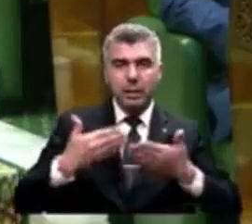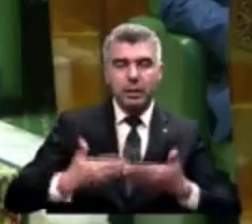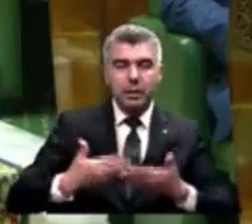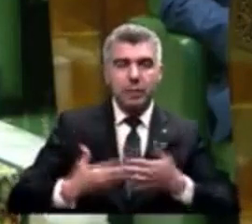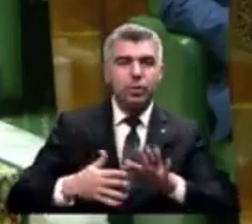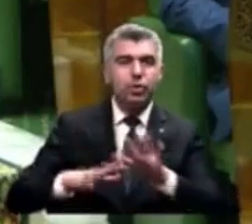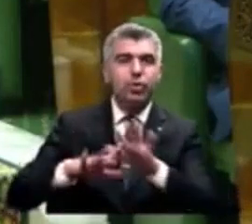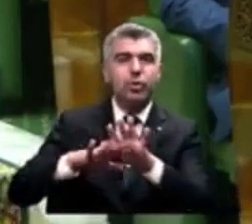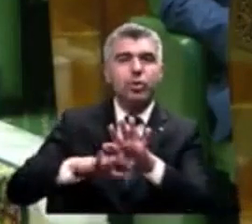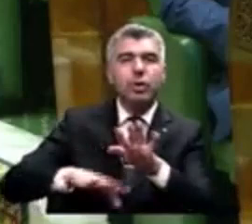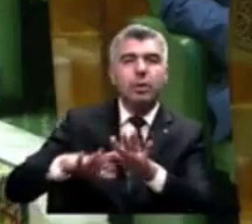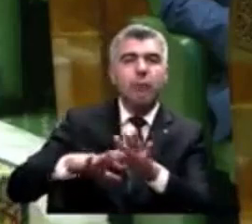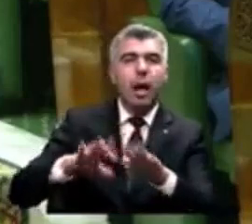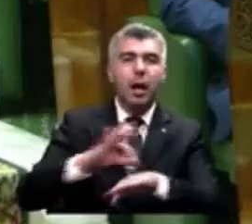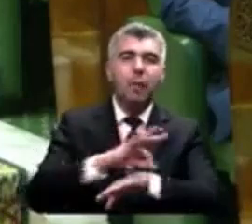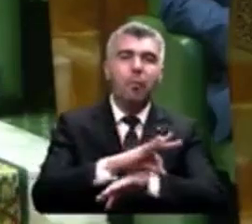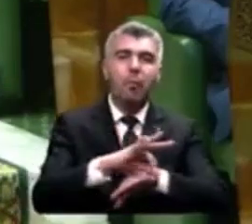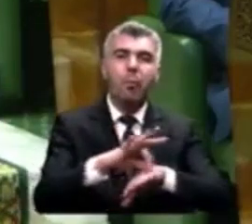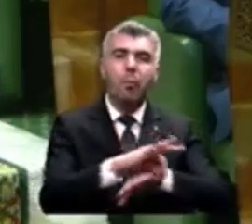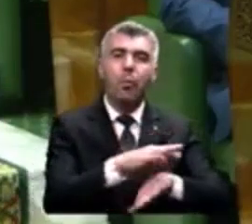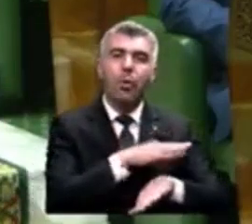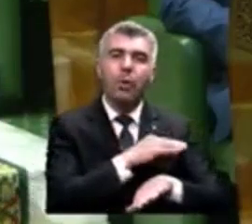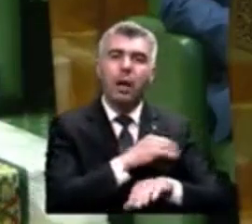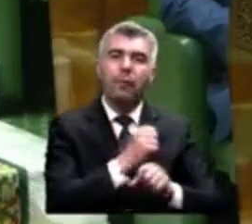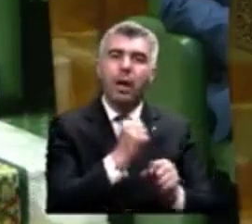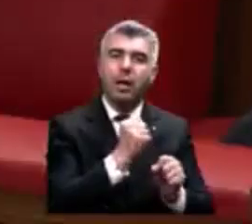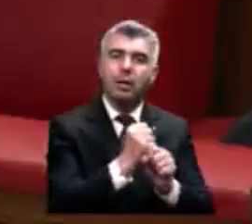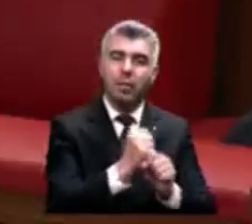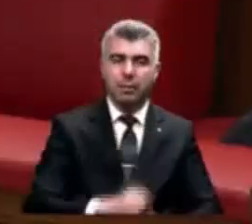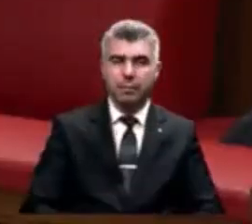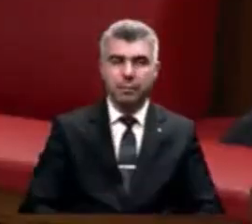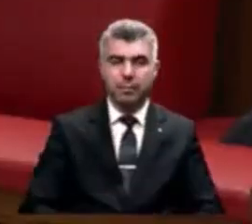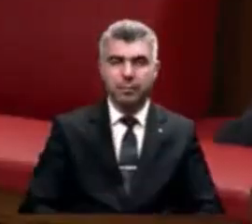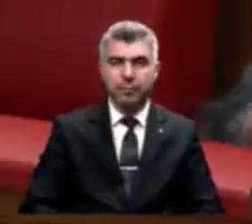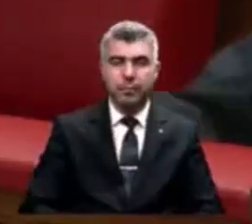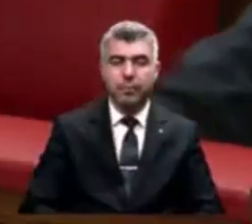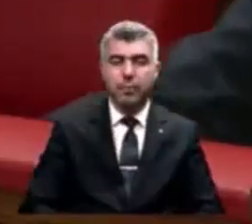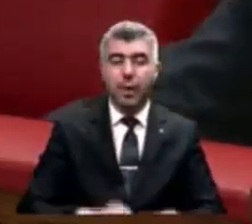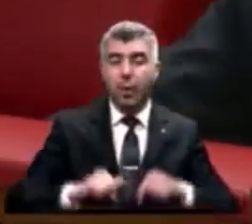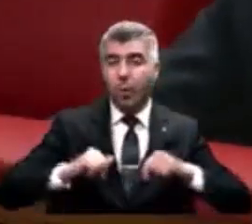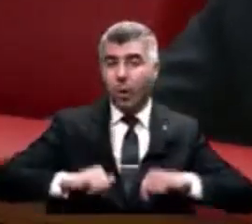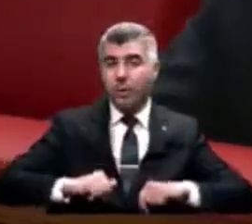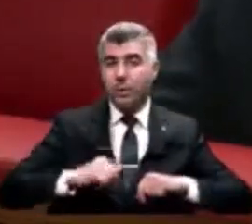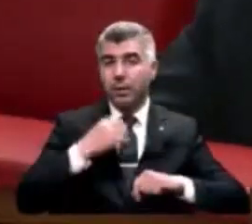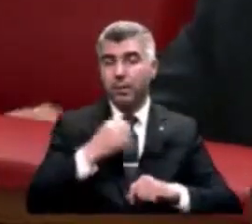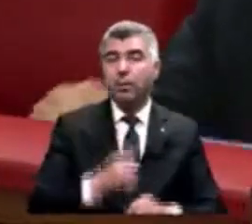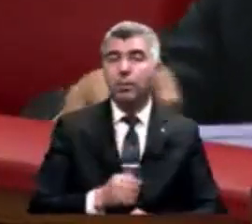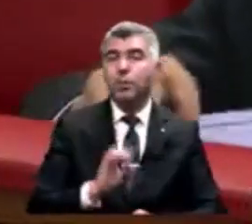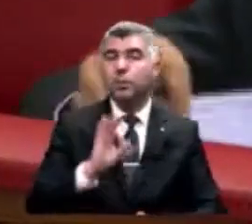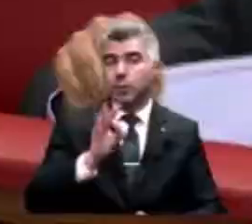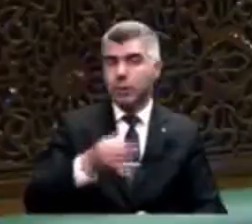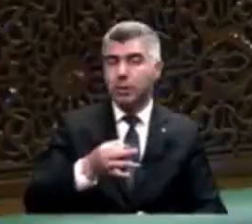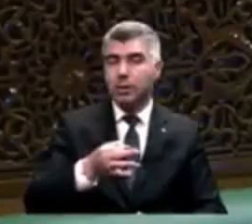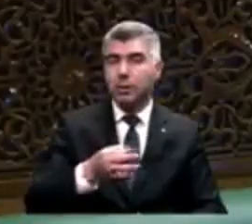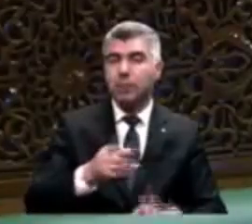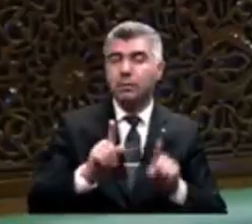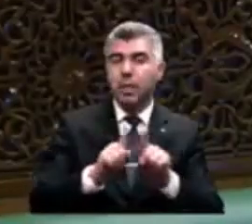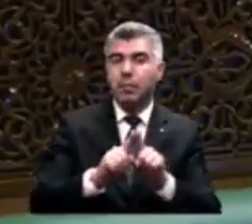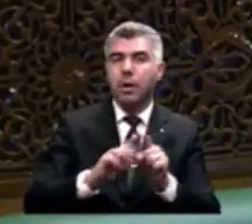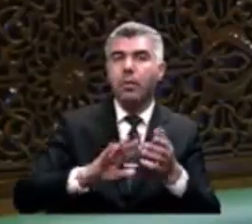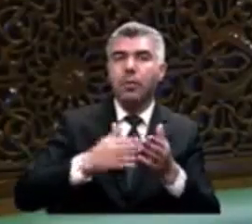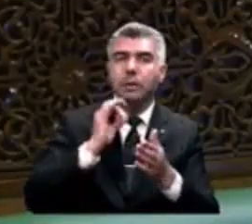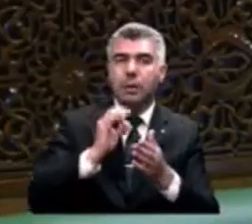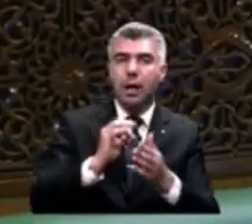الاجتماعية لموظف القطاع. سيد الوزير، إننا في فريقنا نثمن عاليا خارطة